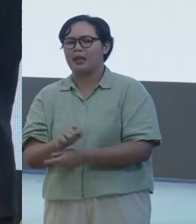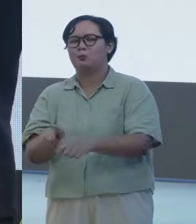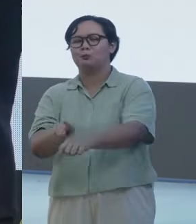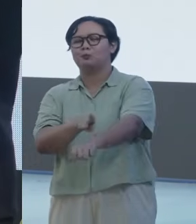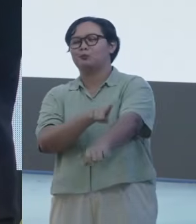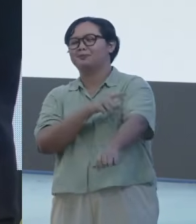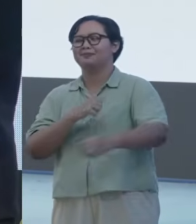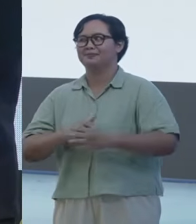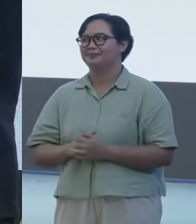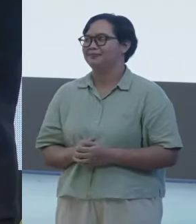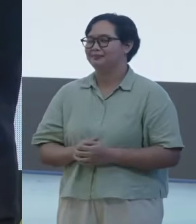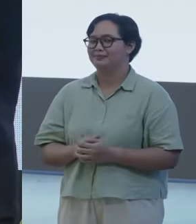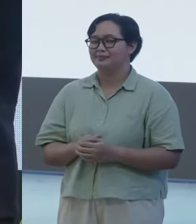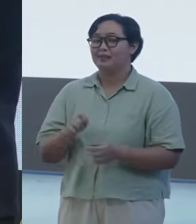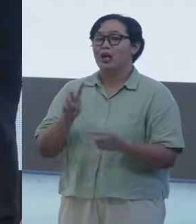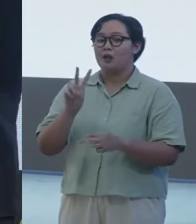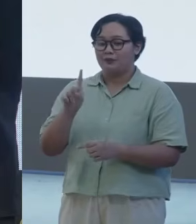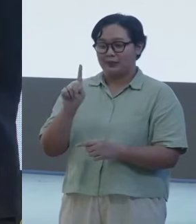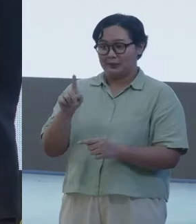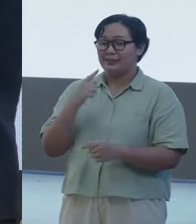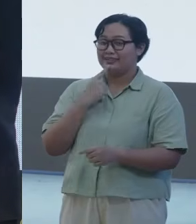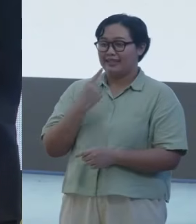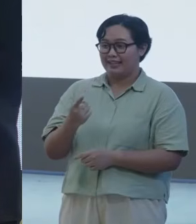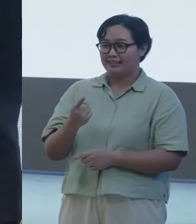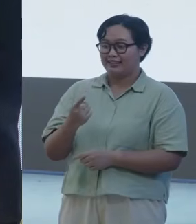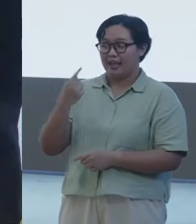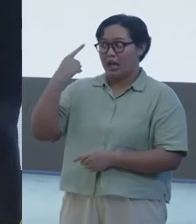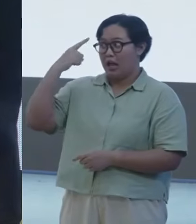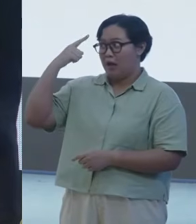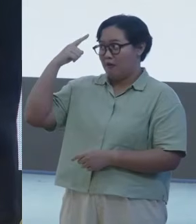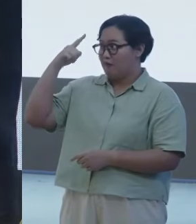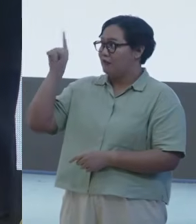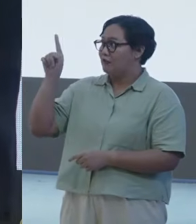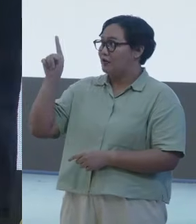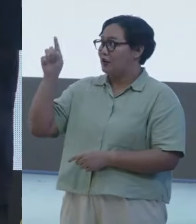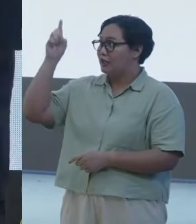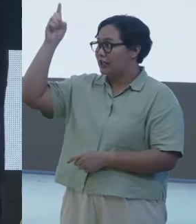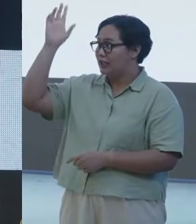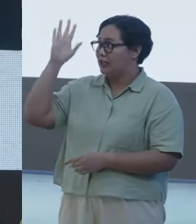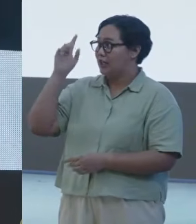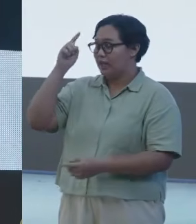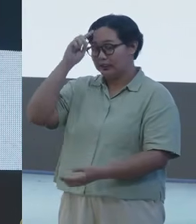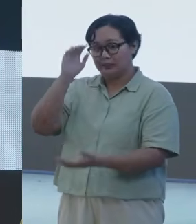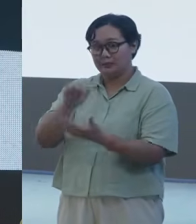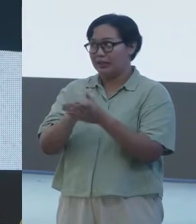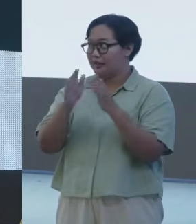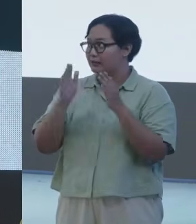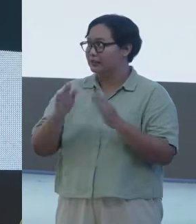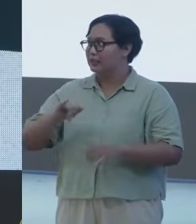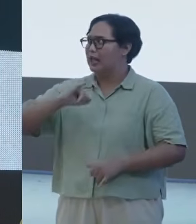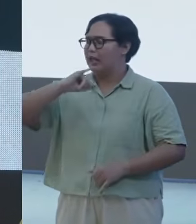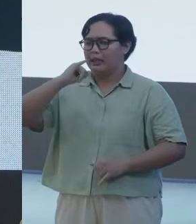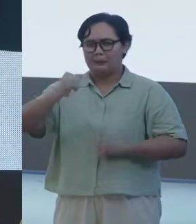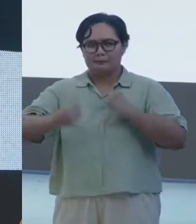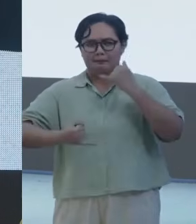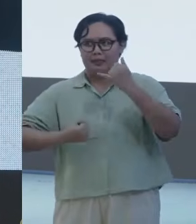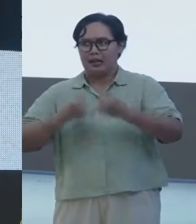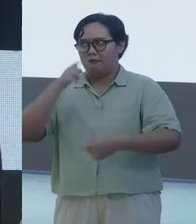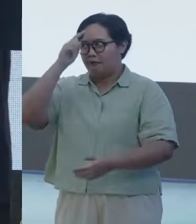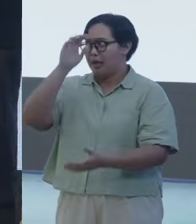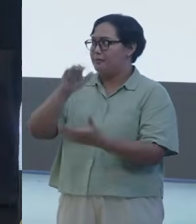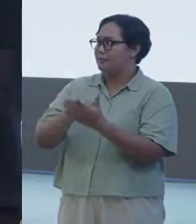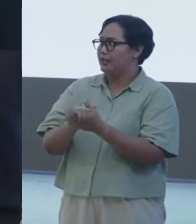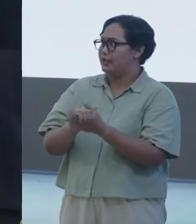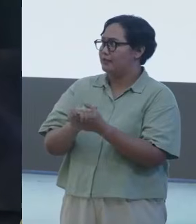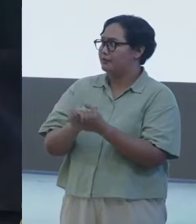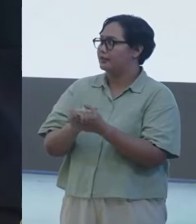Sabi sa verse 1, "For the sake of the faith of God's elect, hikayatin ang pananampalataya ng mga tinawag ng